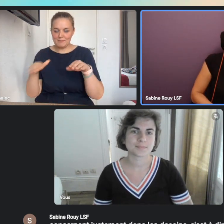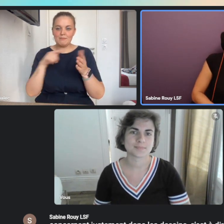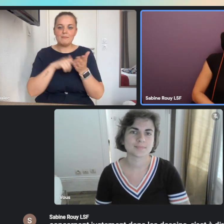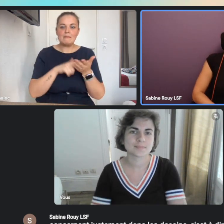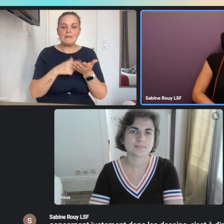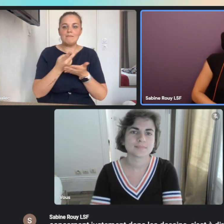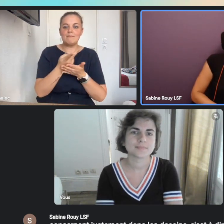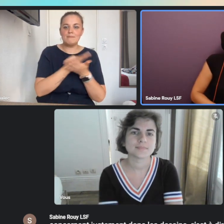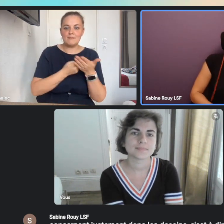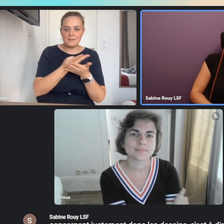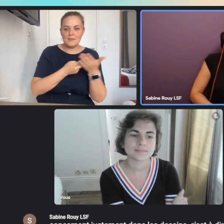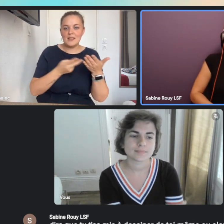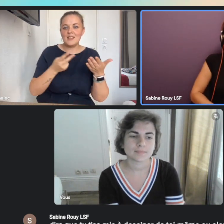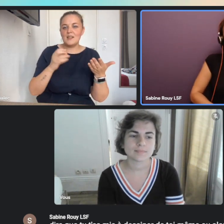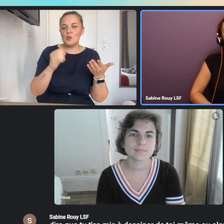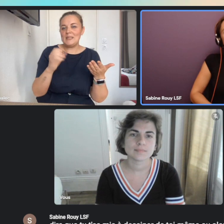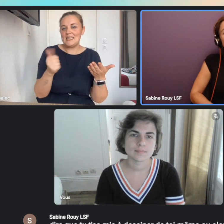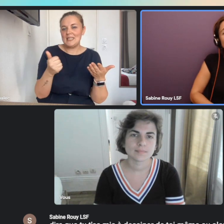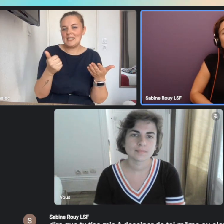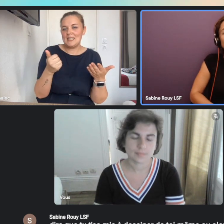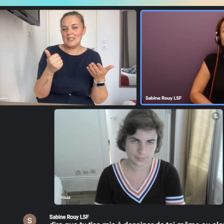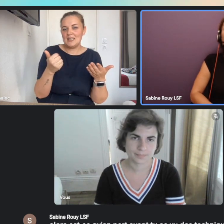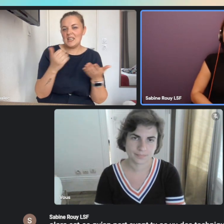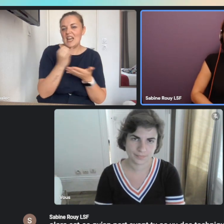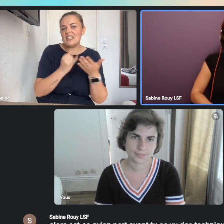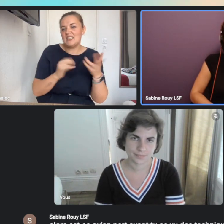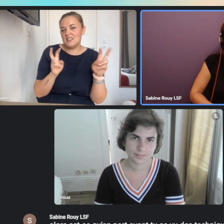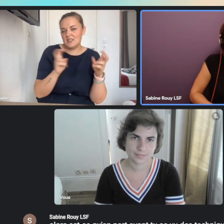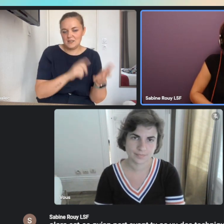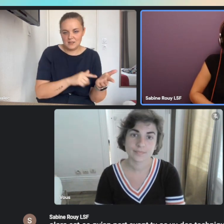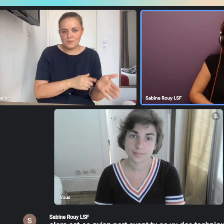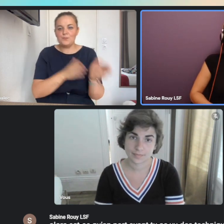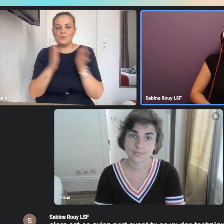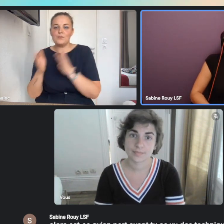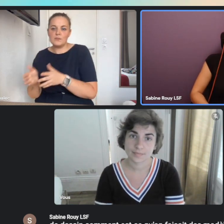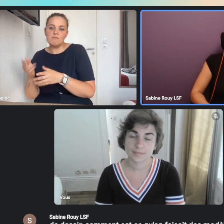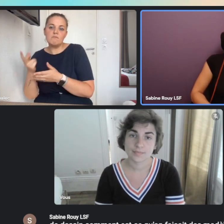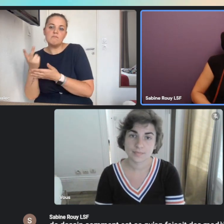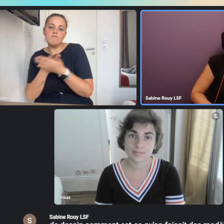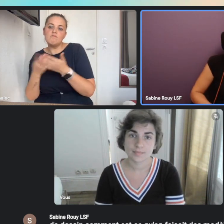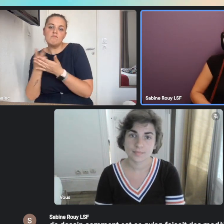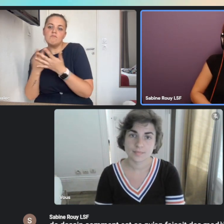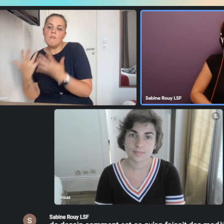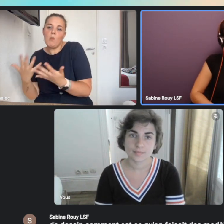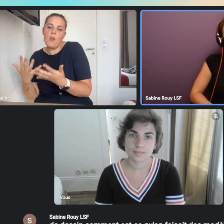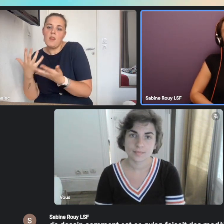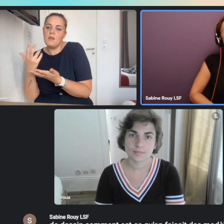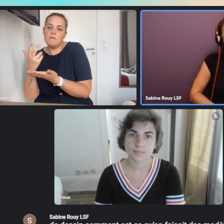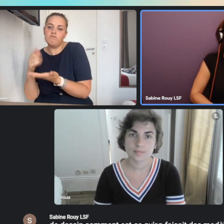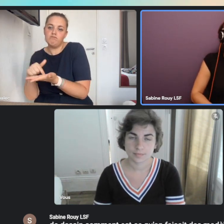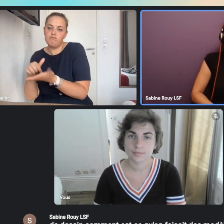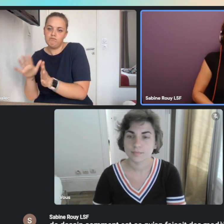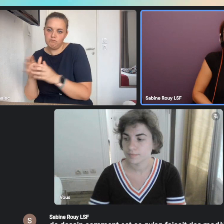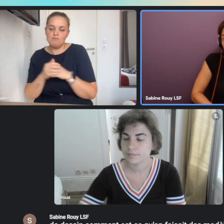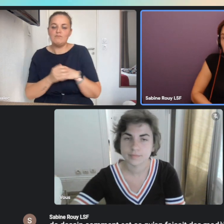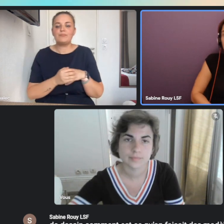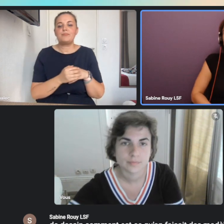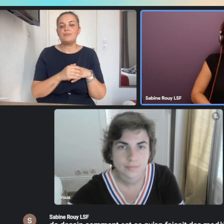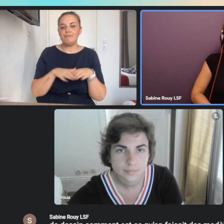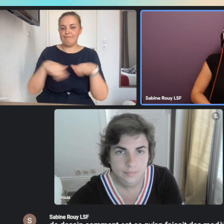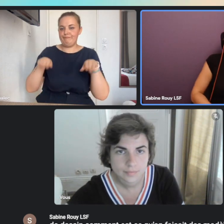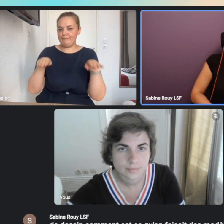Alors il y a 2 choses qui se sont faites en parallèle. La première c'était donc via le dessin numérique, de l'infographie et du dessin